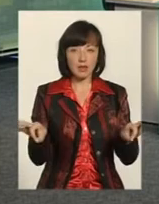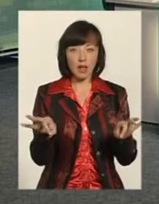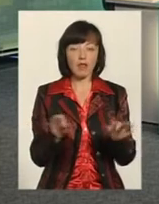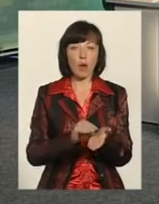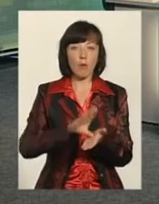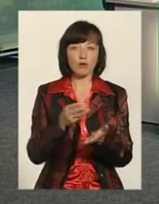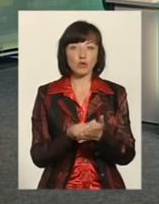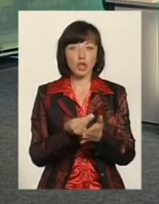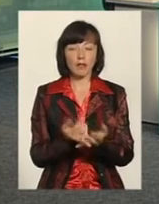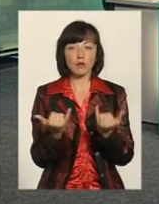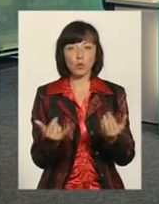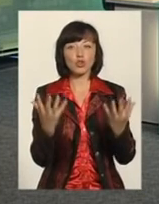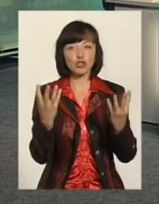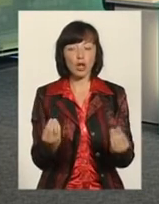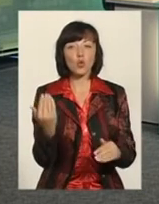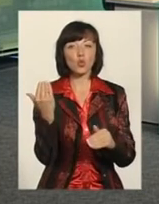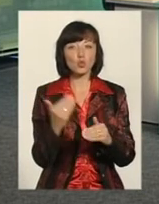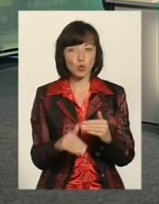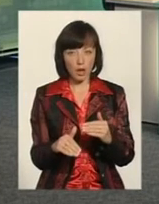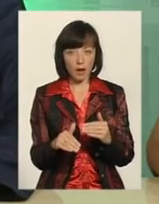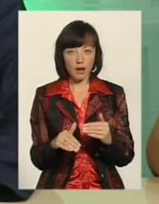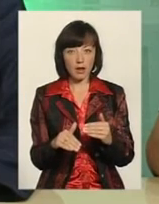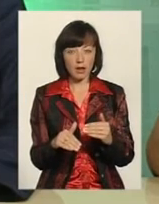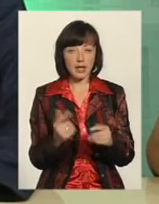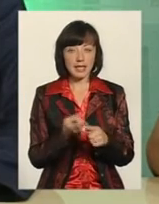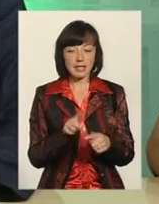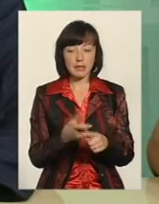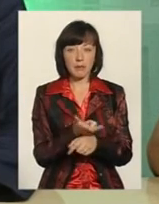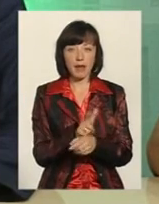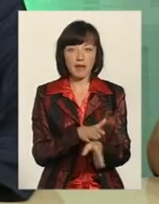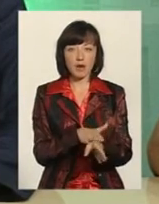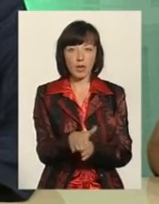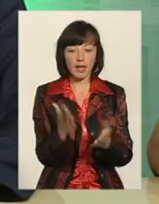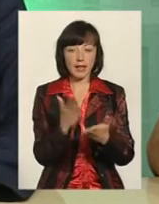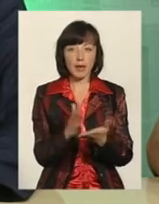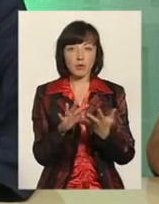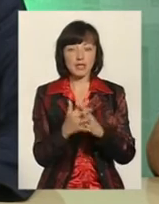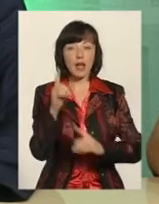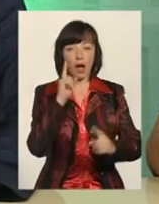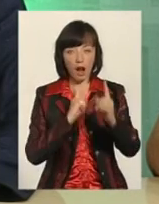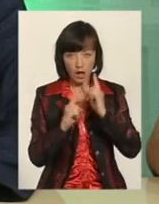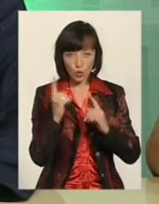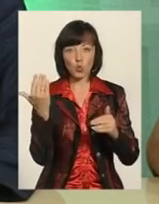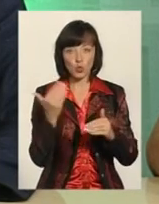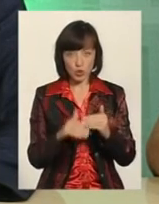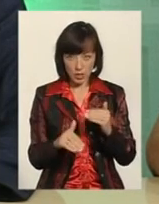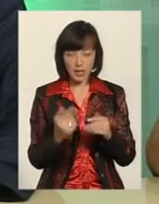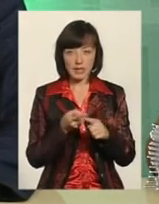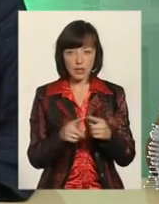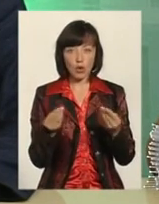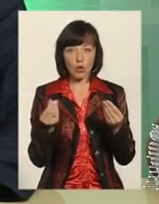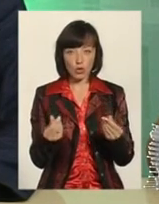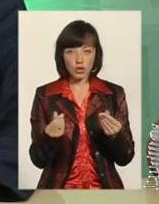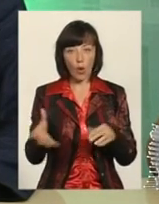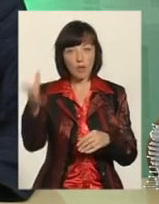бюджети. І на сьогоднішній день вже, скажімо, оці перевиконання, які в нас є по сільських радах, вони вже їх, ці кошти